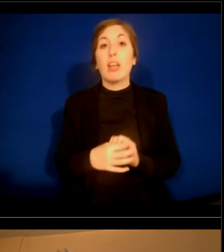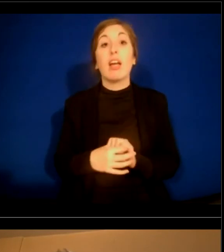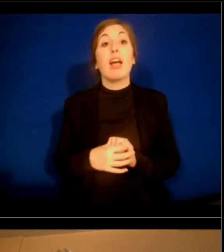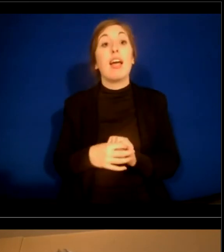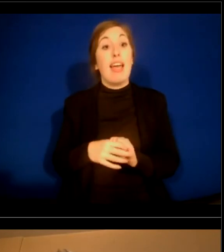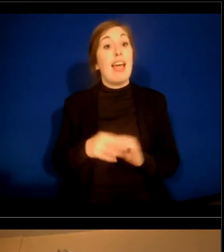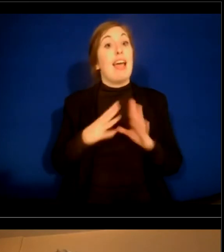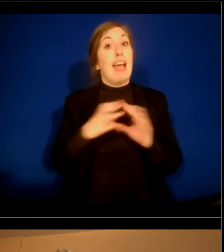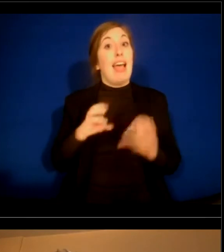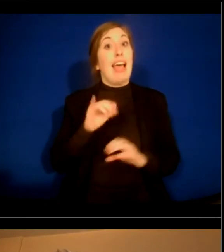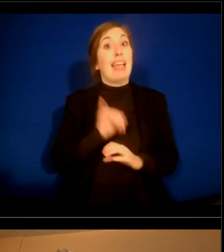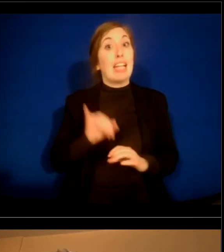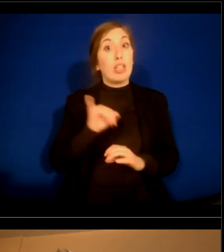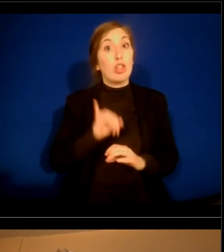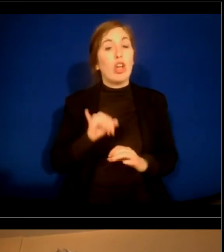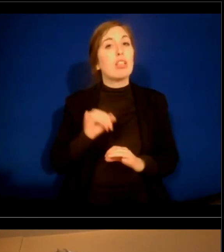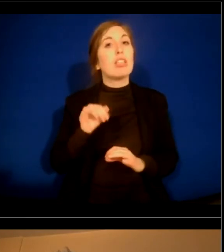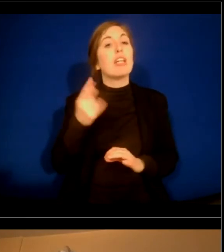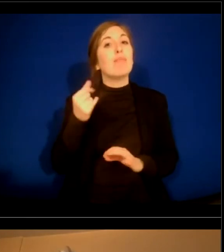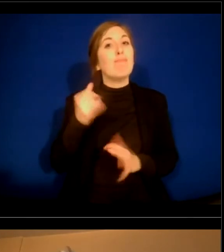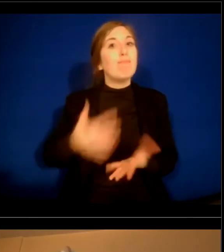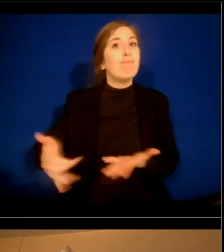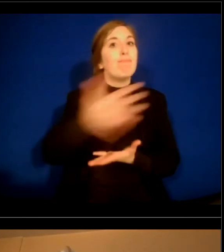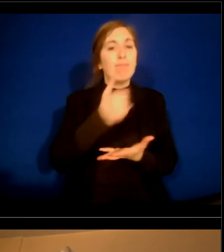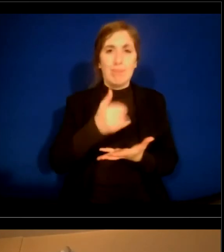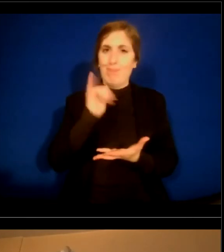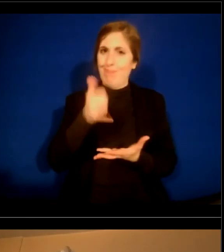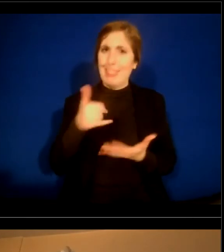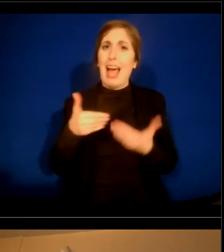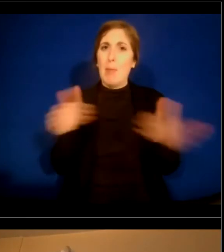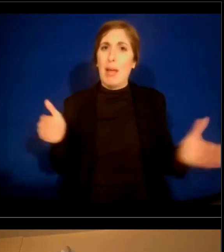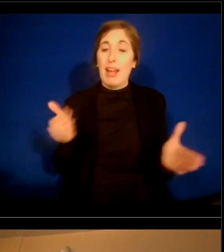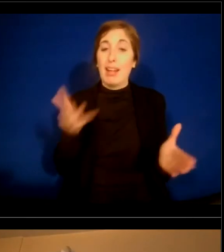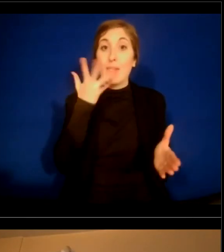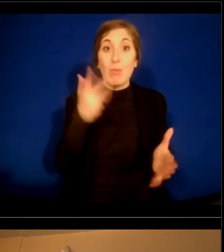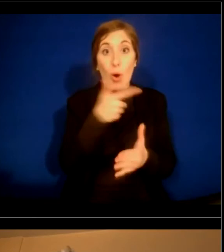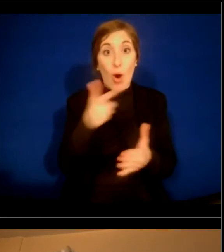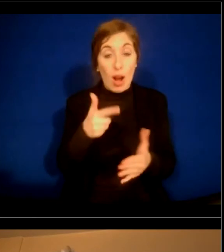di emergenza creato dalla Regione Lombardia, se e come